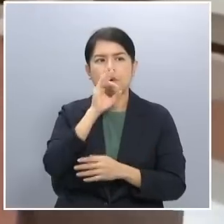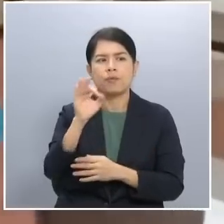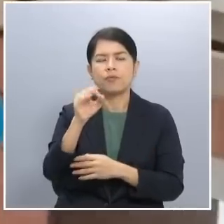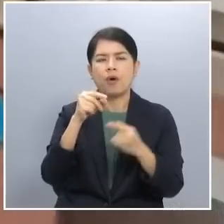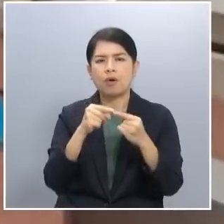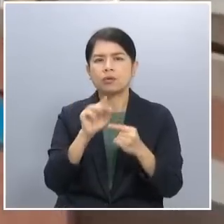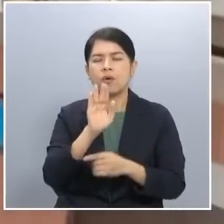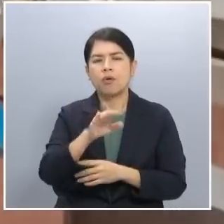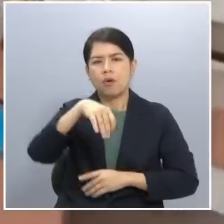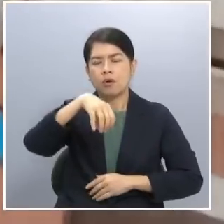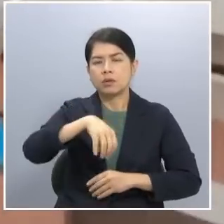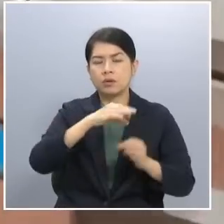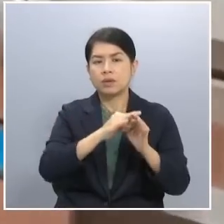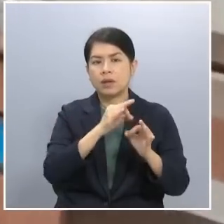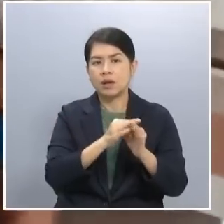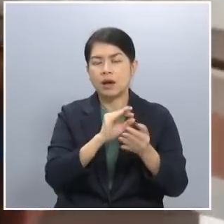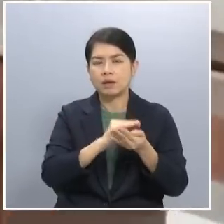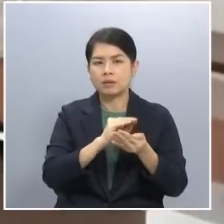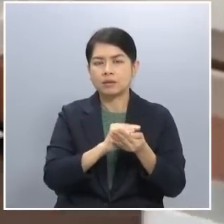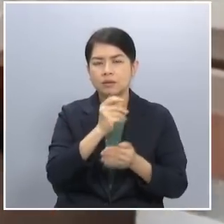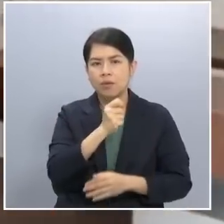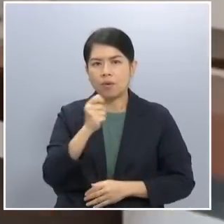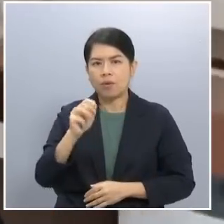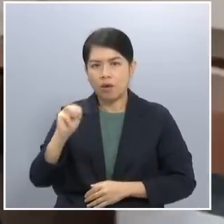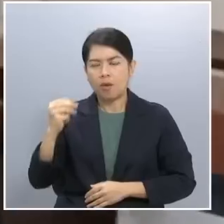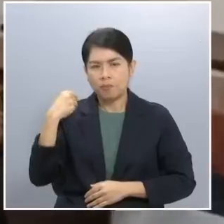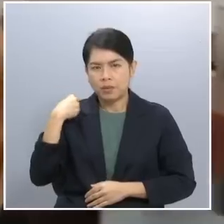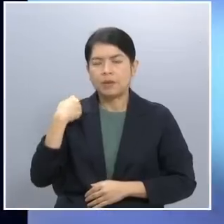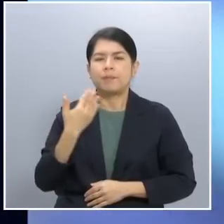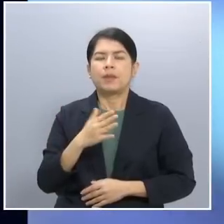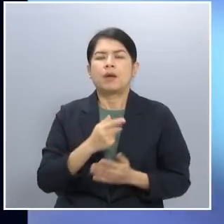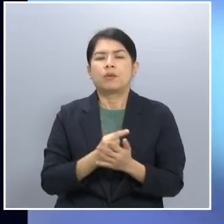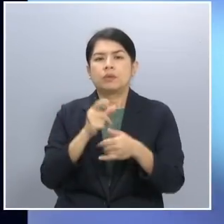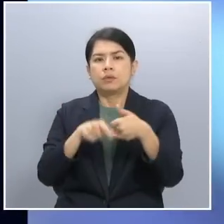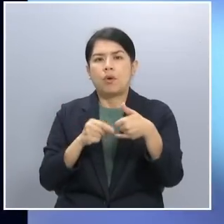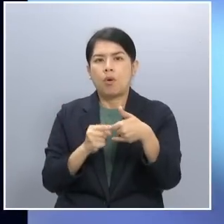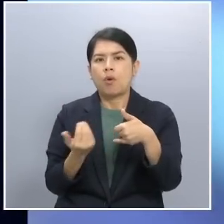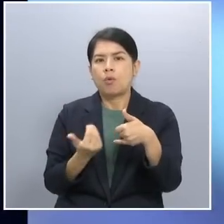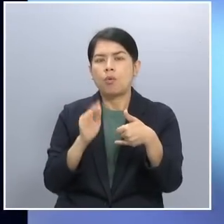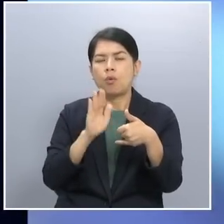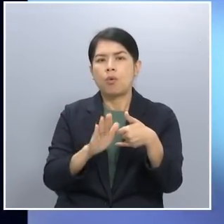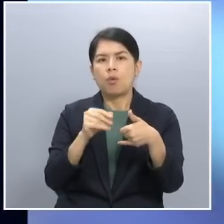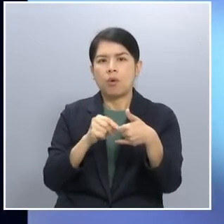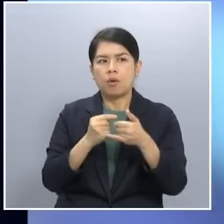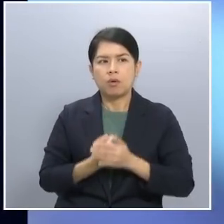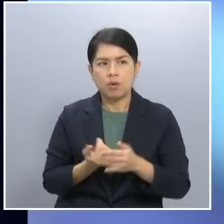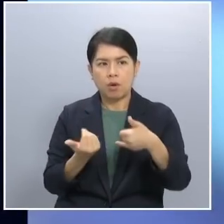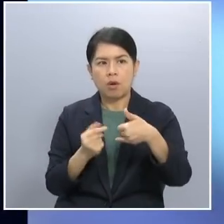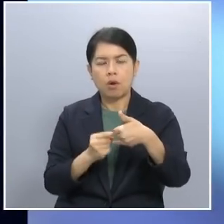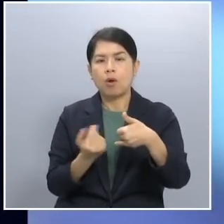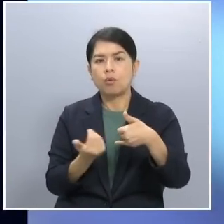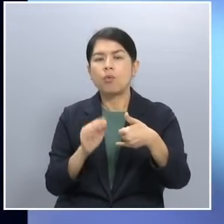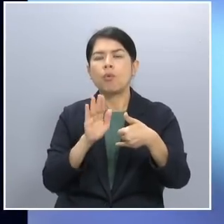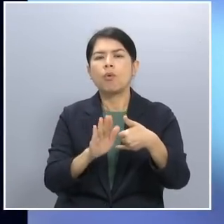วทางด้านลูกสาวของกมลพรได้มีการโพสต์เฟซบุ๊กบอกว่ายิงแม่กูตายแล้วมาเรียกร้องหา